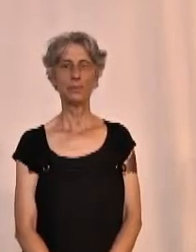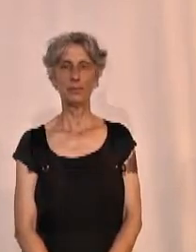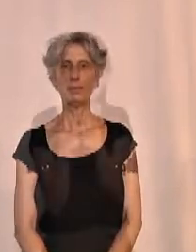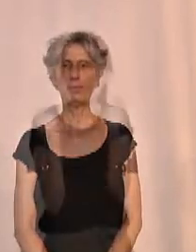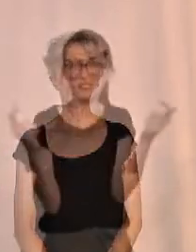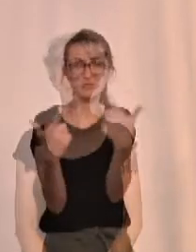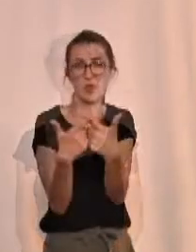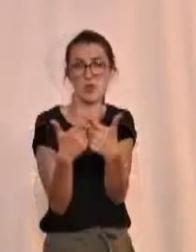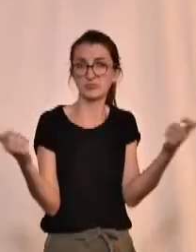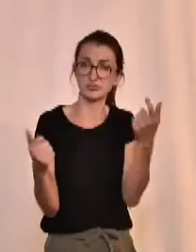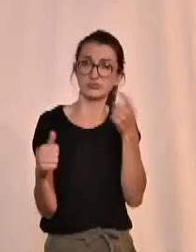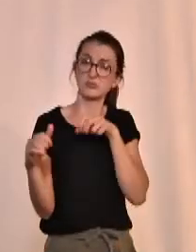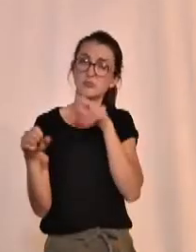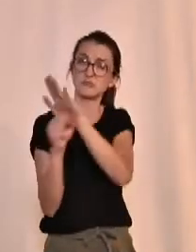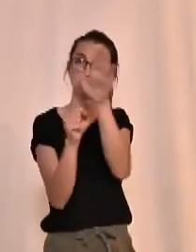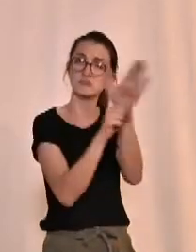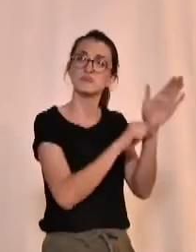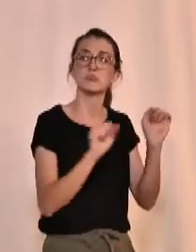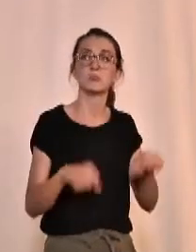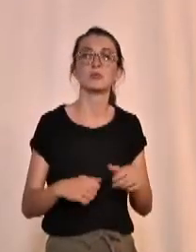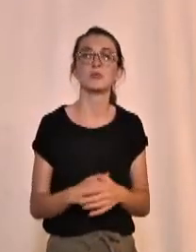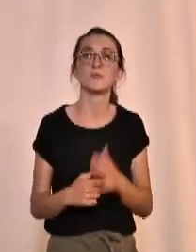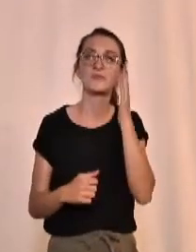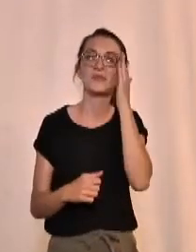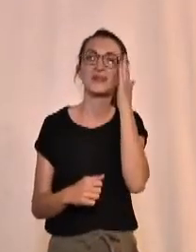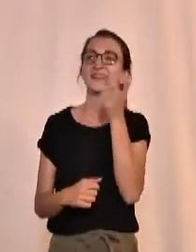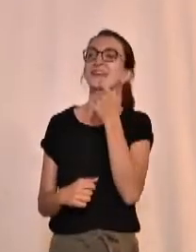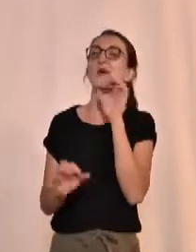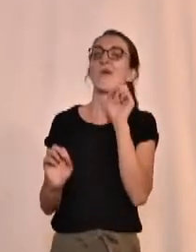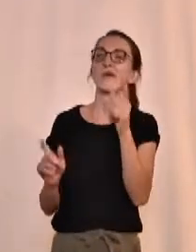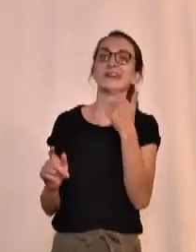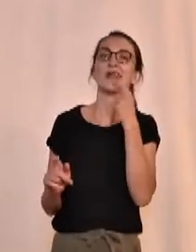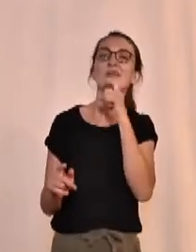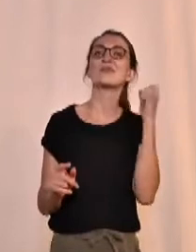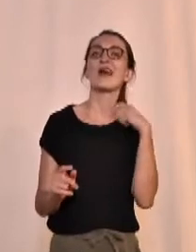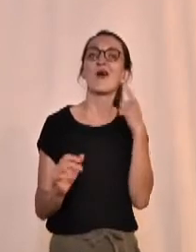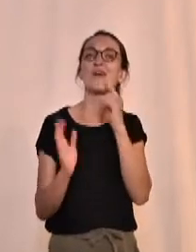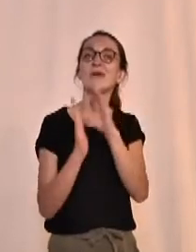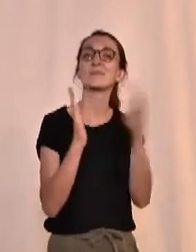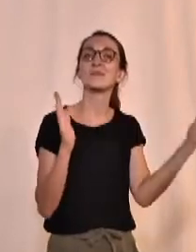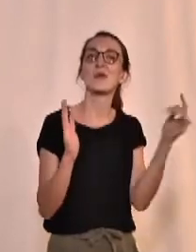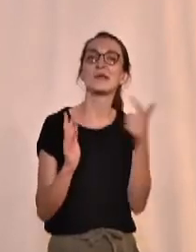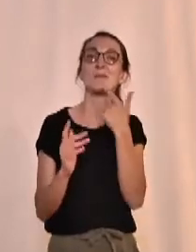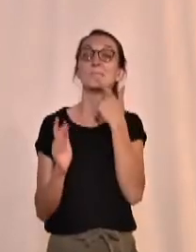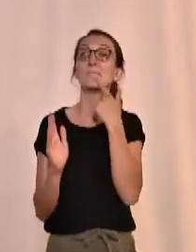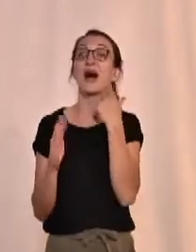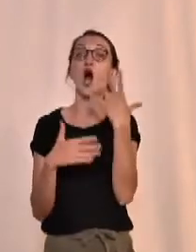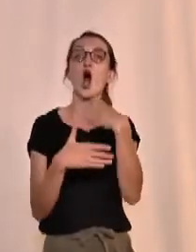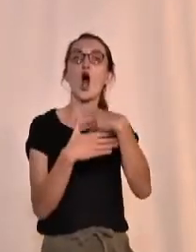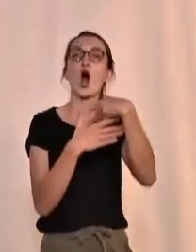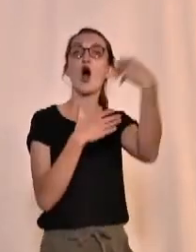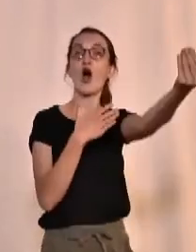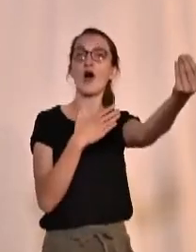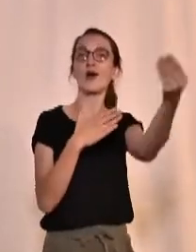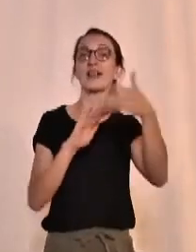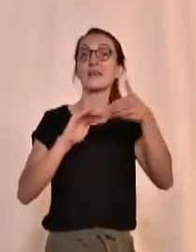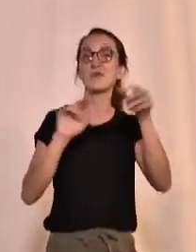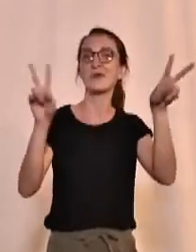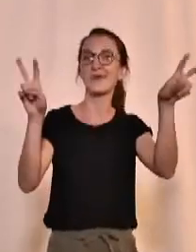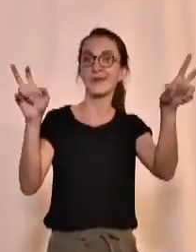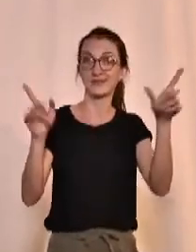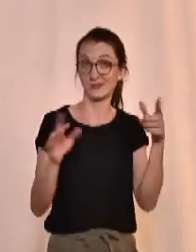il parlait de notion d' hors les murs tout à l'heure avec la bibliothèque vous allez aussi à la rencontre des publics alors concrètement ça va ressembler à quoi